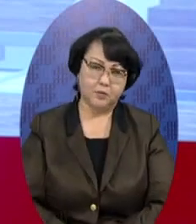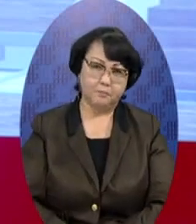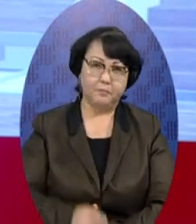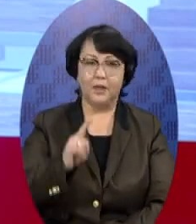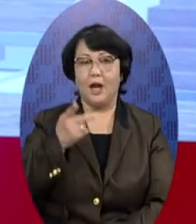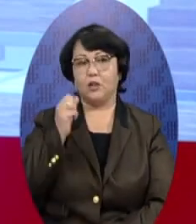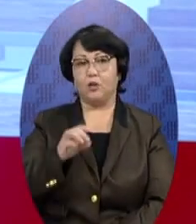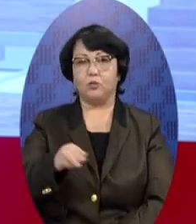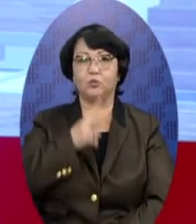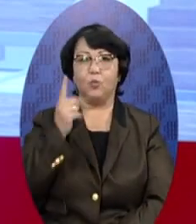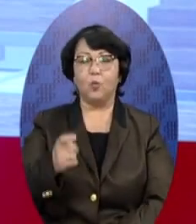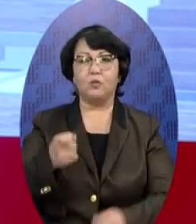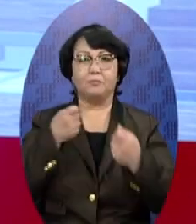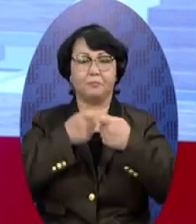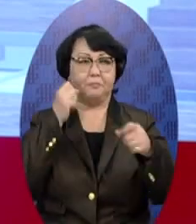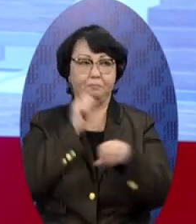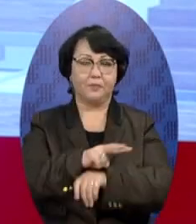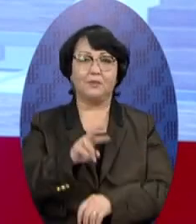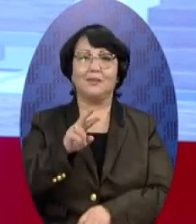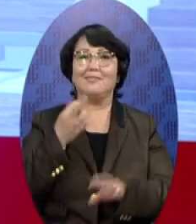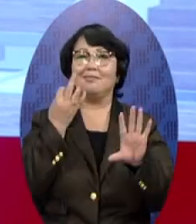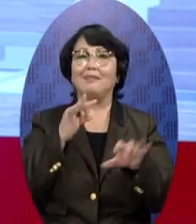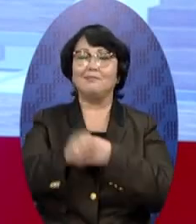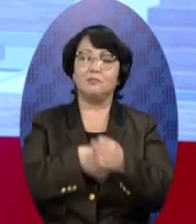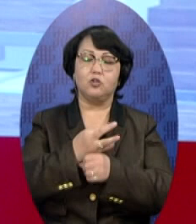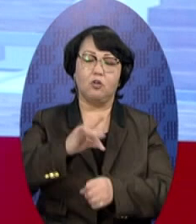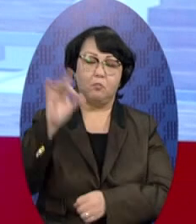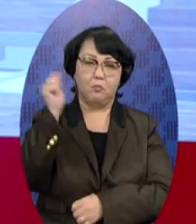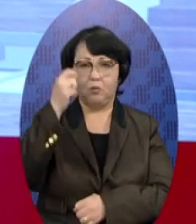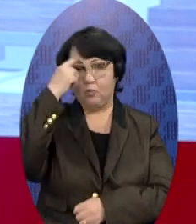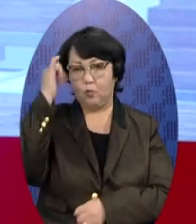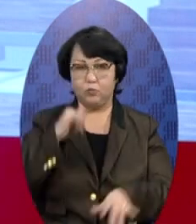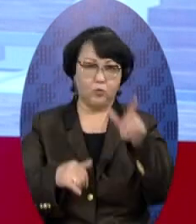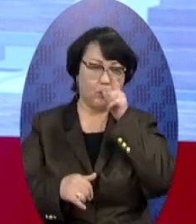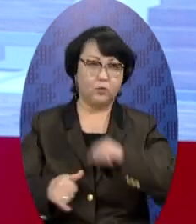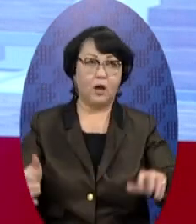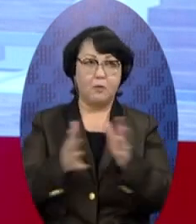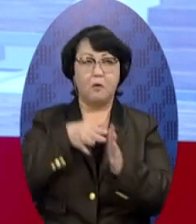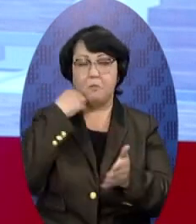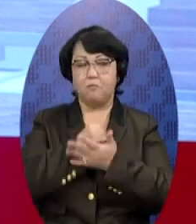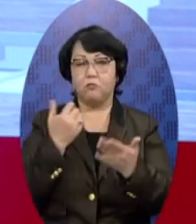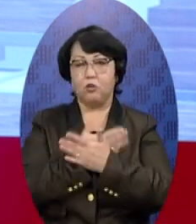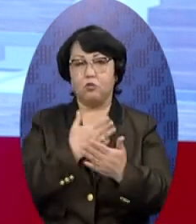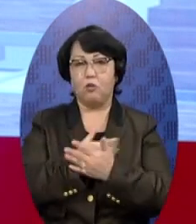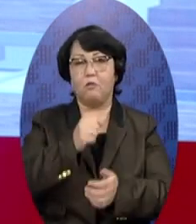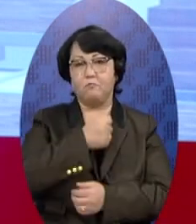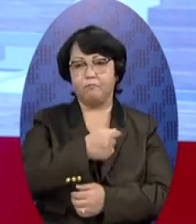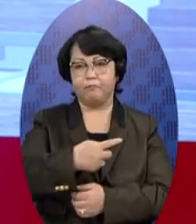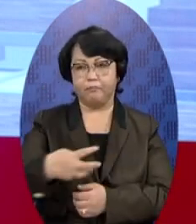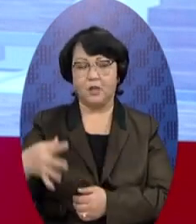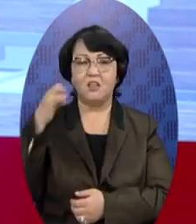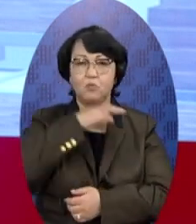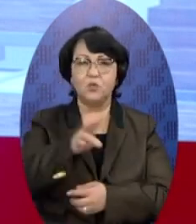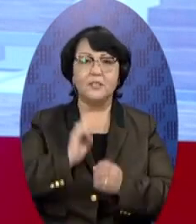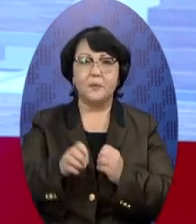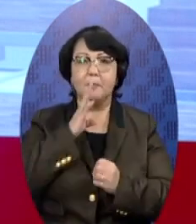Хасхгуулын түүхэн ялалтын 80 жилийн энэ үе тохино. Ойн хүрээнд Монгол Орсын уран мэтээлчид хамтран баримтат кино цуврал нэвтрүүлэг хийхээр боллоо. Хоёр орны уран